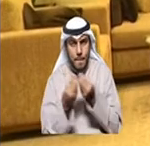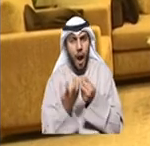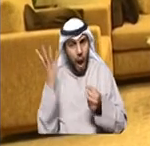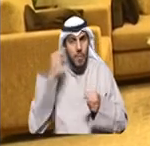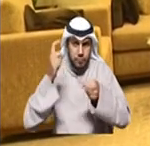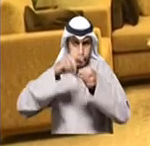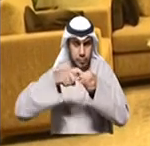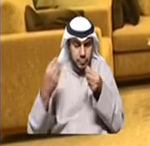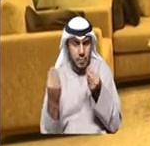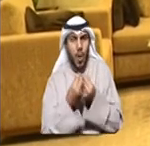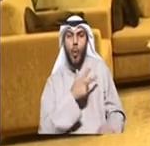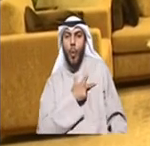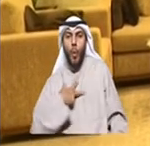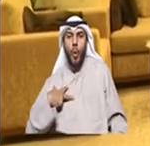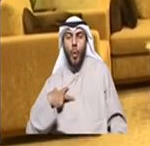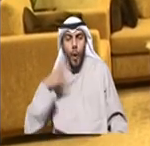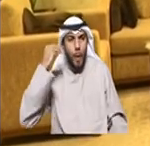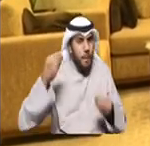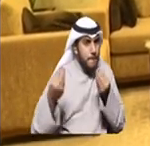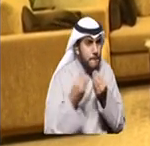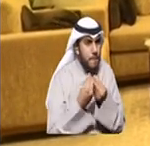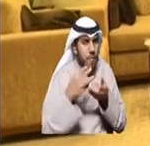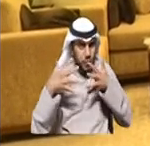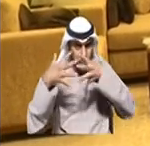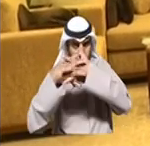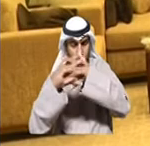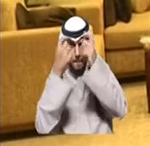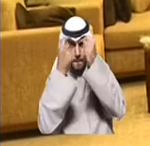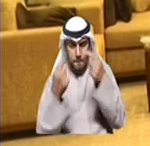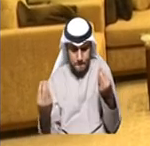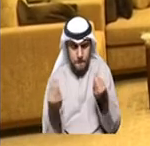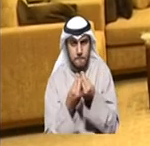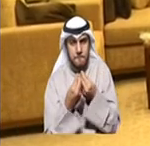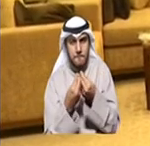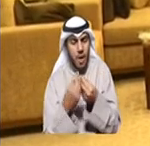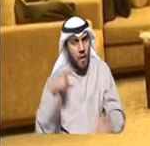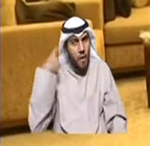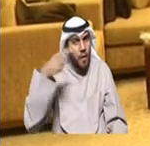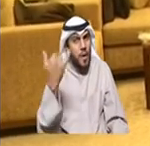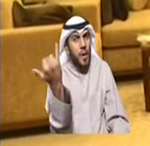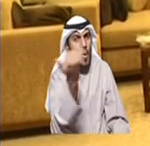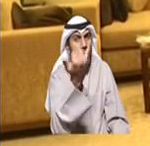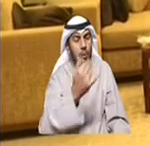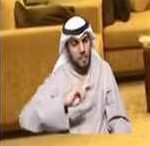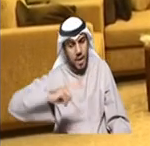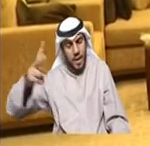حقيقيا للحكومة ومد يد التعاون ما بين الجمعية ومؤسسات الدولة